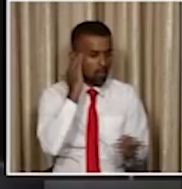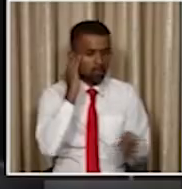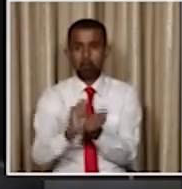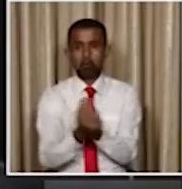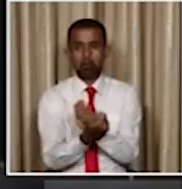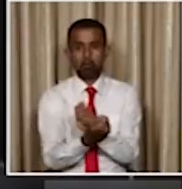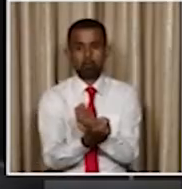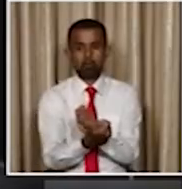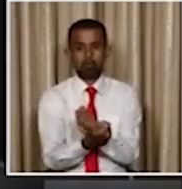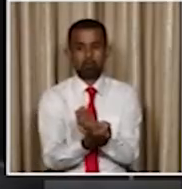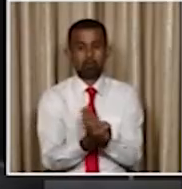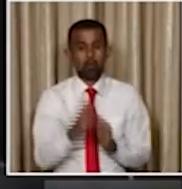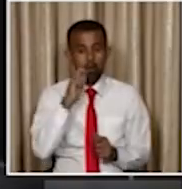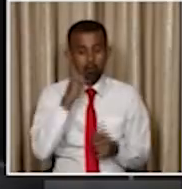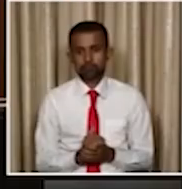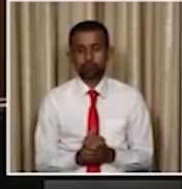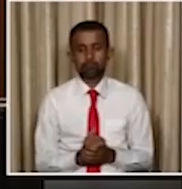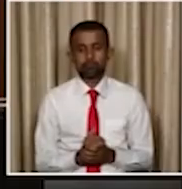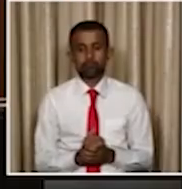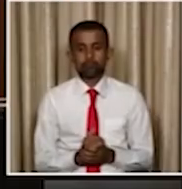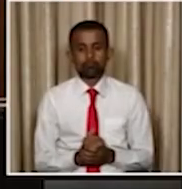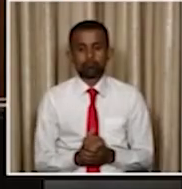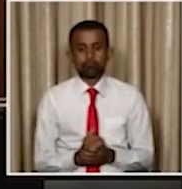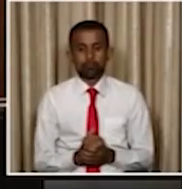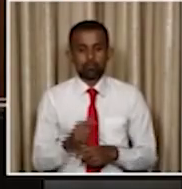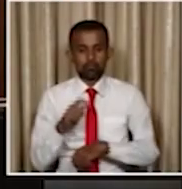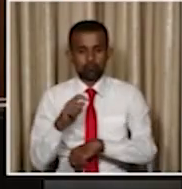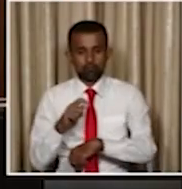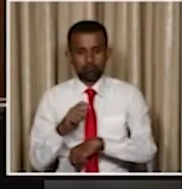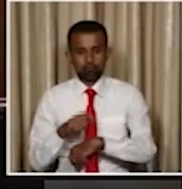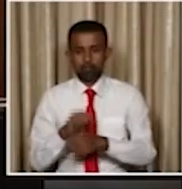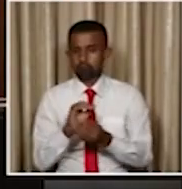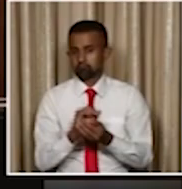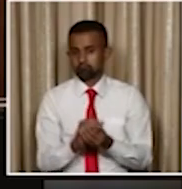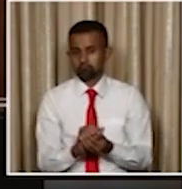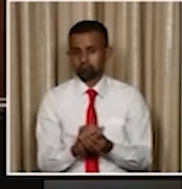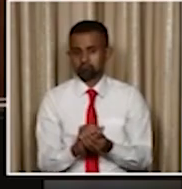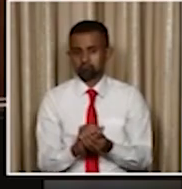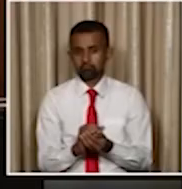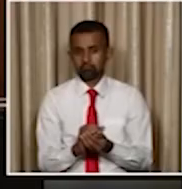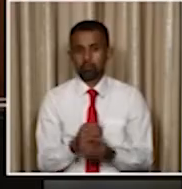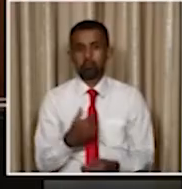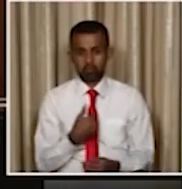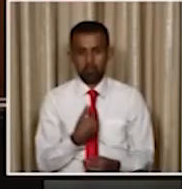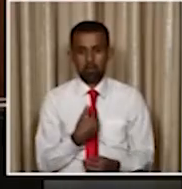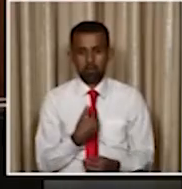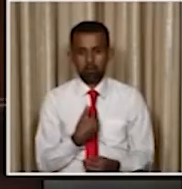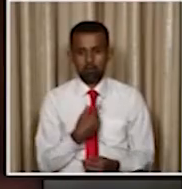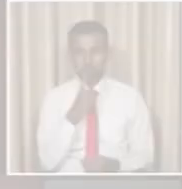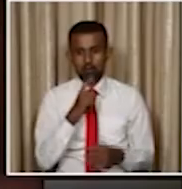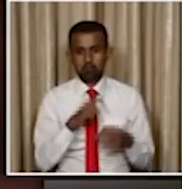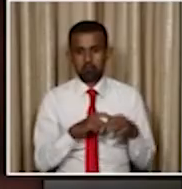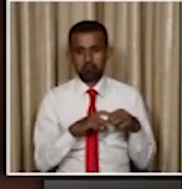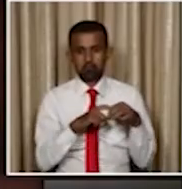දරුවෙක් කරන්න. පුරුෂ ලිංගිකයක් ඩොලර් 4000යි. කාලය බේරා ගැනීමේ අවස්ථාවෙන් තමයි මම අර එක ප්‍රශ්නයකට